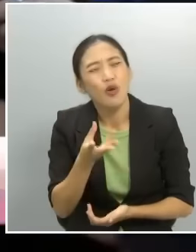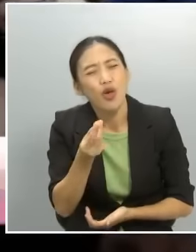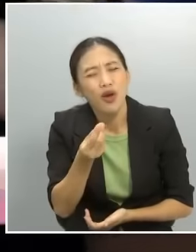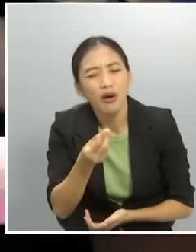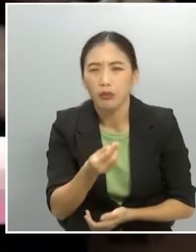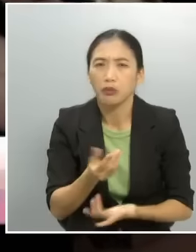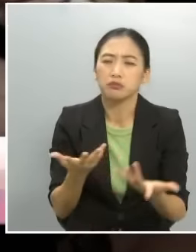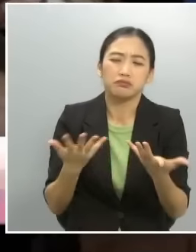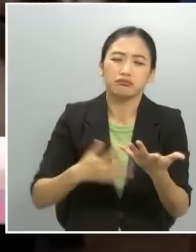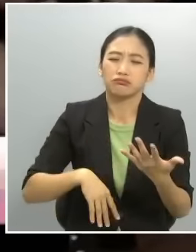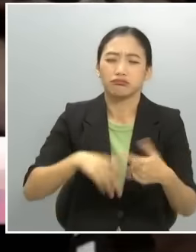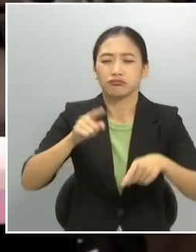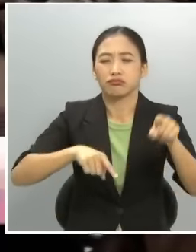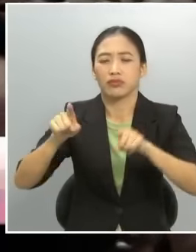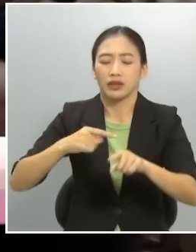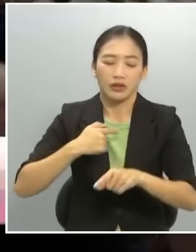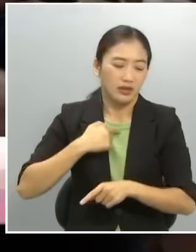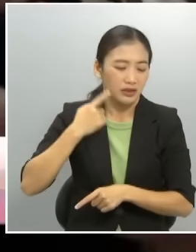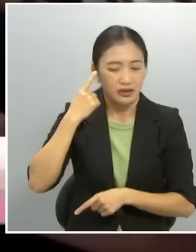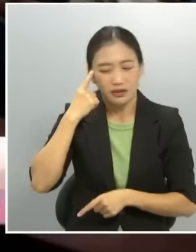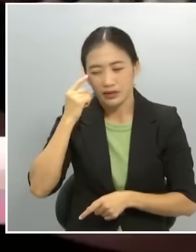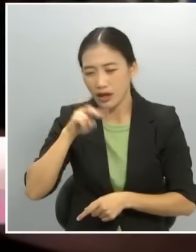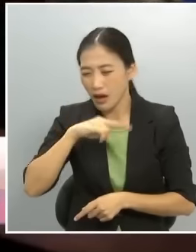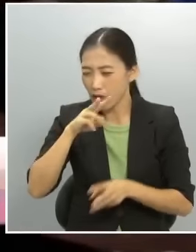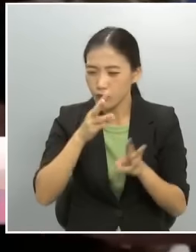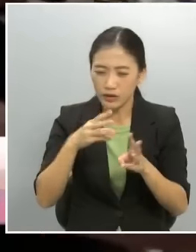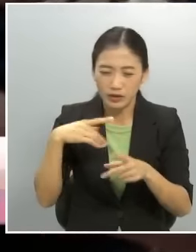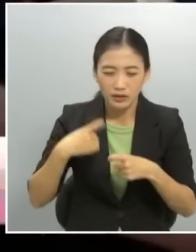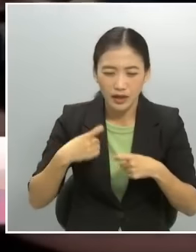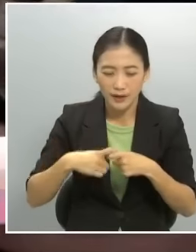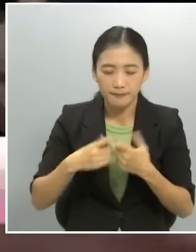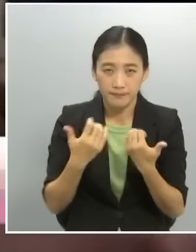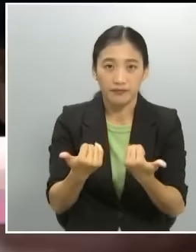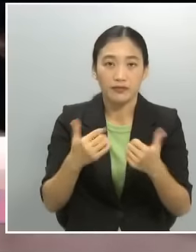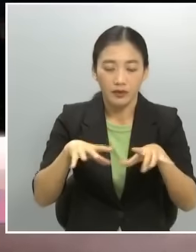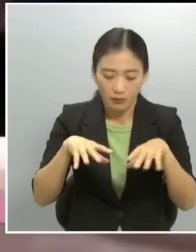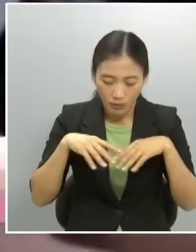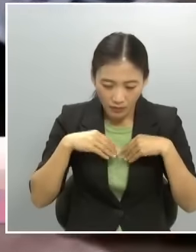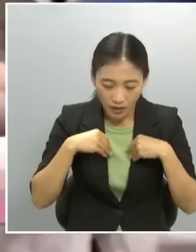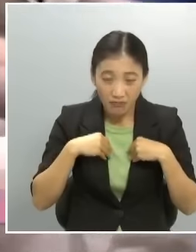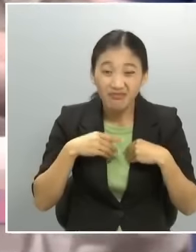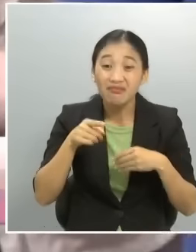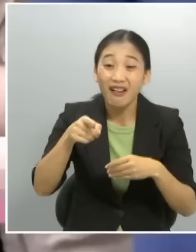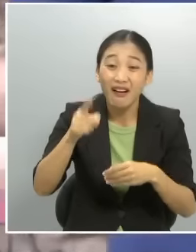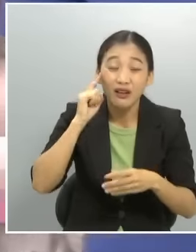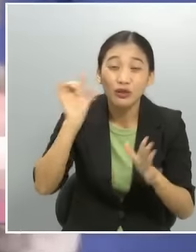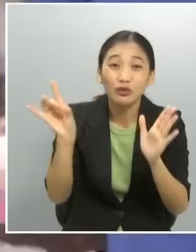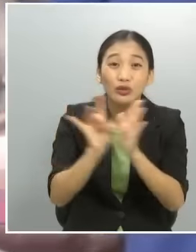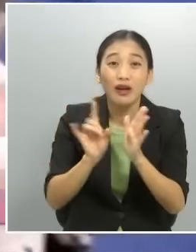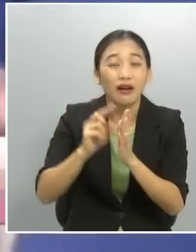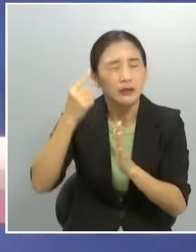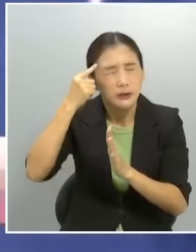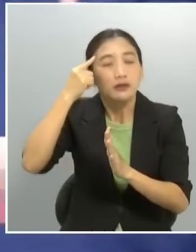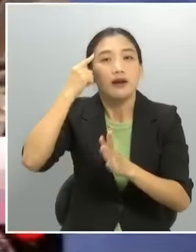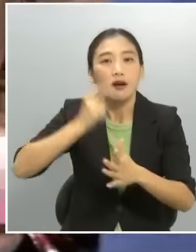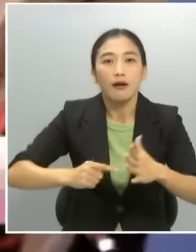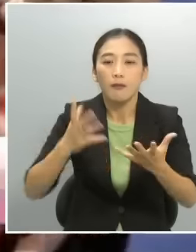ไปครับแล้วมันหาทางที่ผิดครับผมสำนึกแล้วครับ ก็เลยเอารูปไปขโมยรูป ครับผิดพลาดไปแล้วครับสำนึก